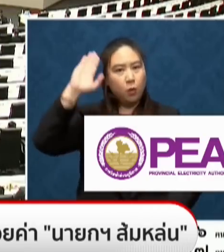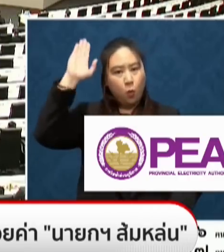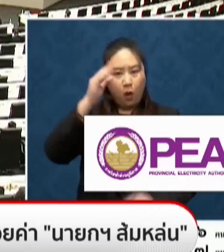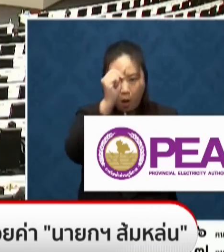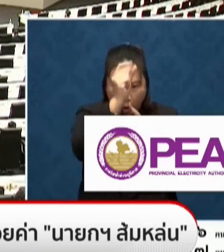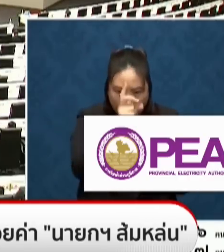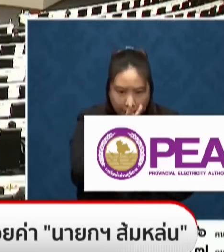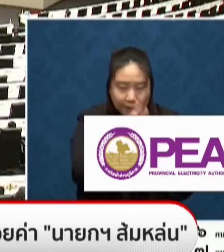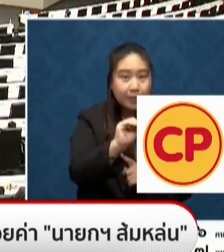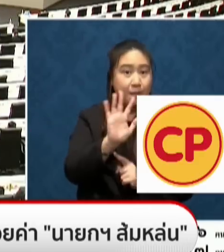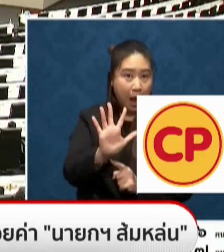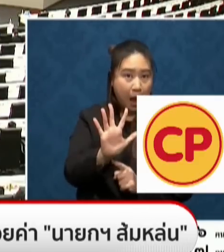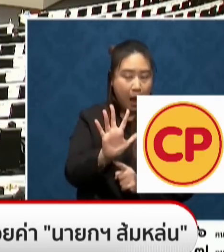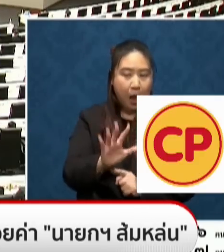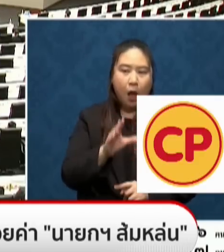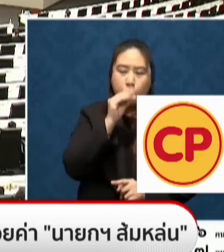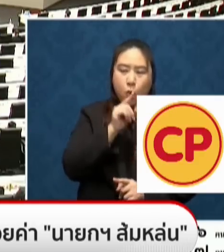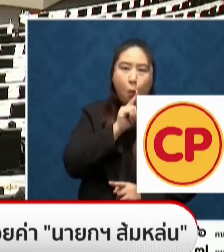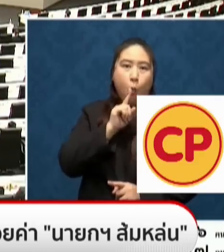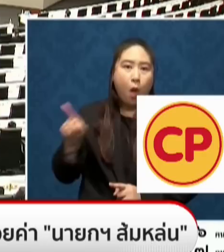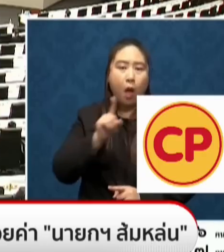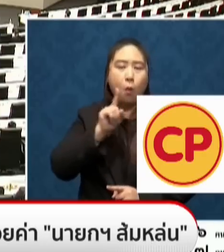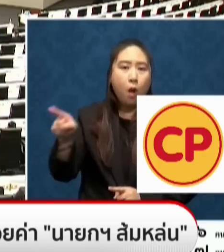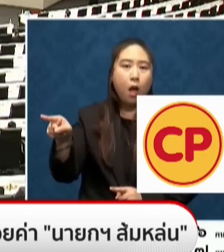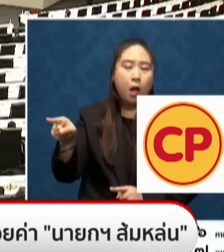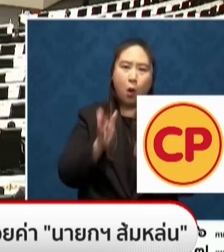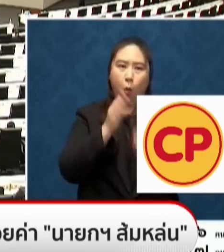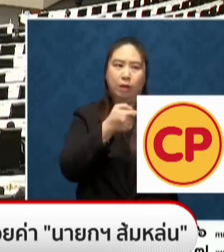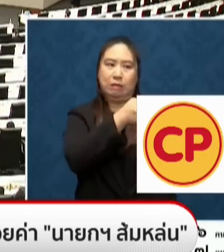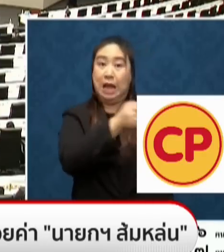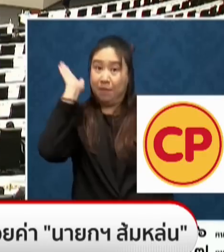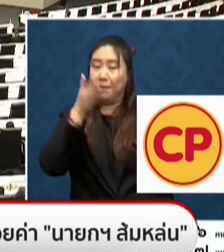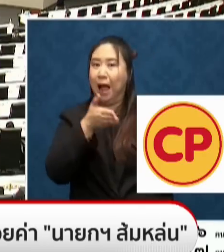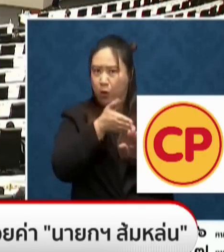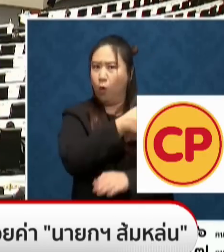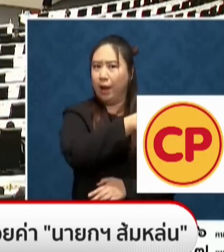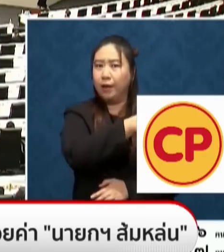ที่45ค่ะใส่ร้ายเสียดสีจะถึงผู้ที่อภิปรายเมื่อตะกี้นะคะ